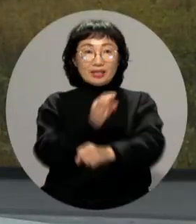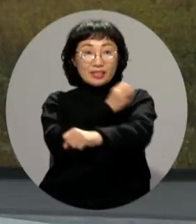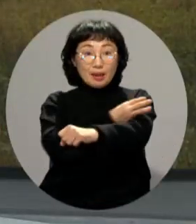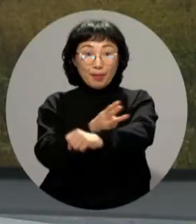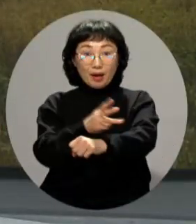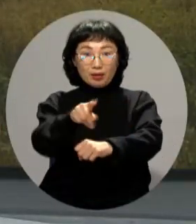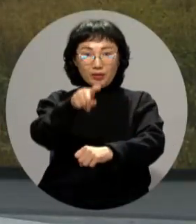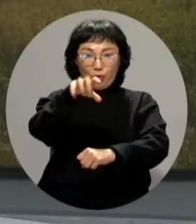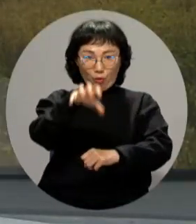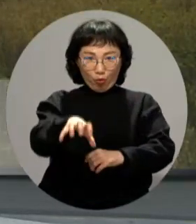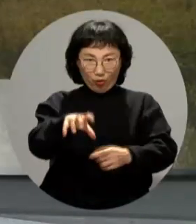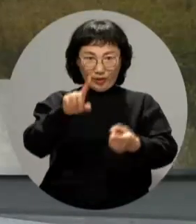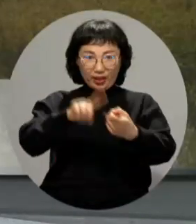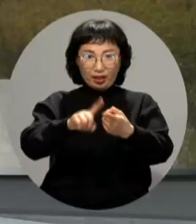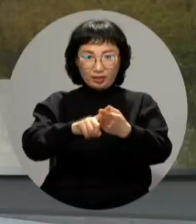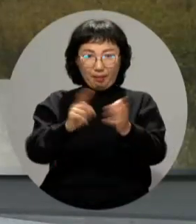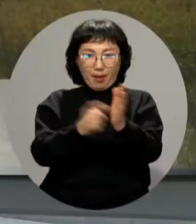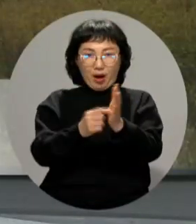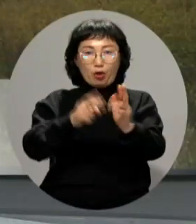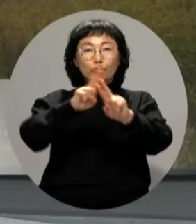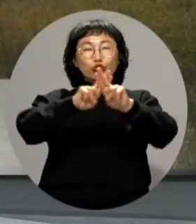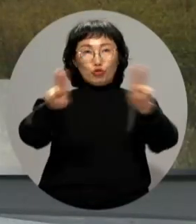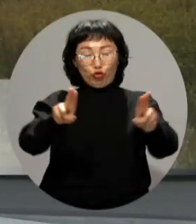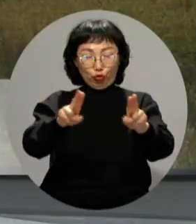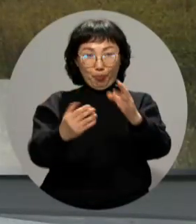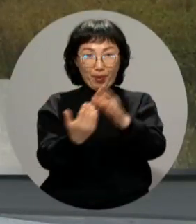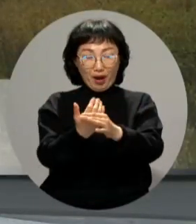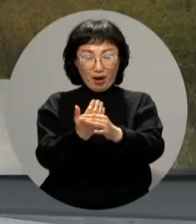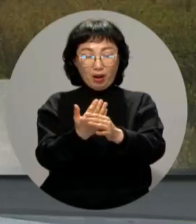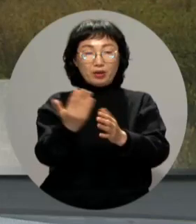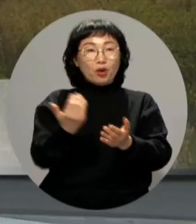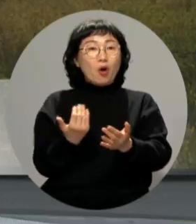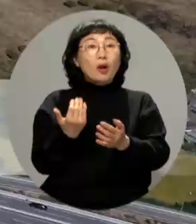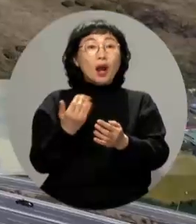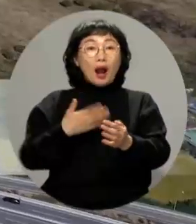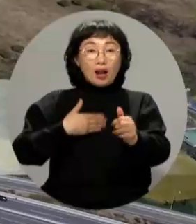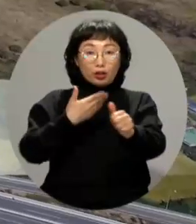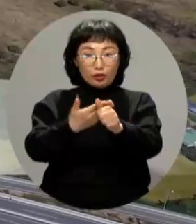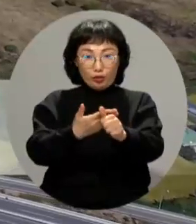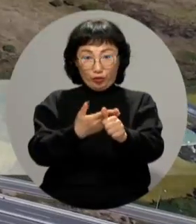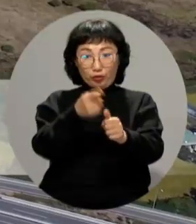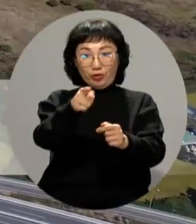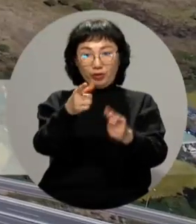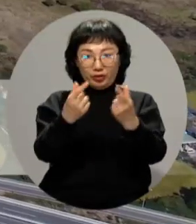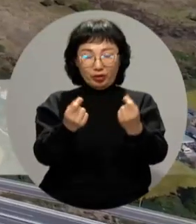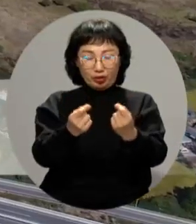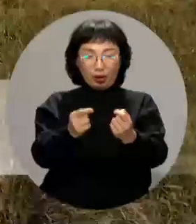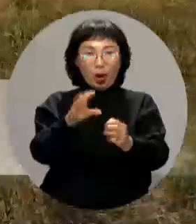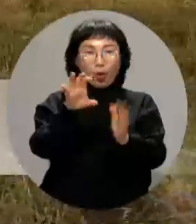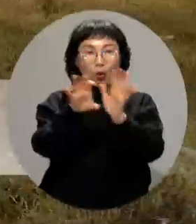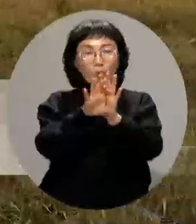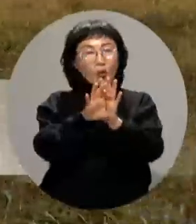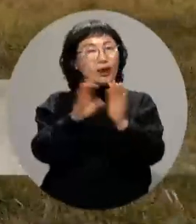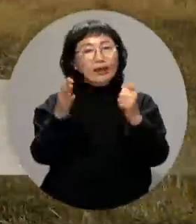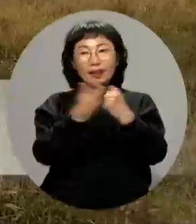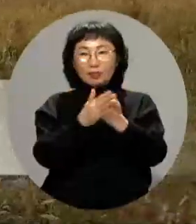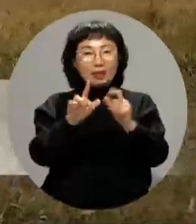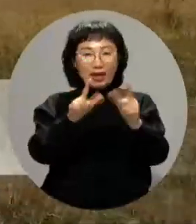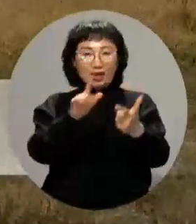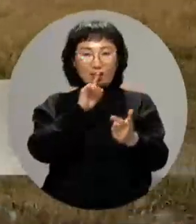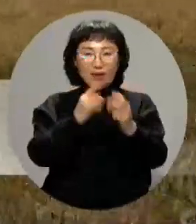새만금 프레젠버리 대회 급작스러운 취소 사유가 당초 알려진 것처럼 코로나19 재유행 우려가 아니었다는 주장이